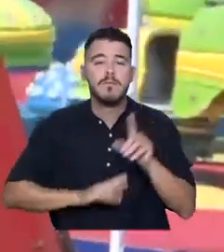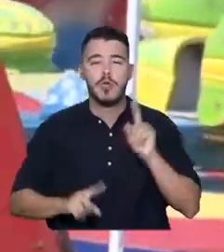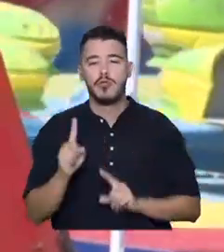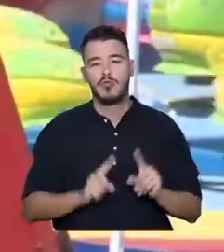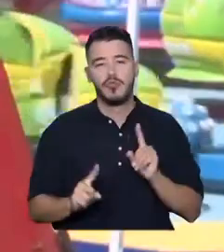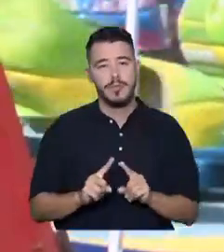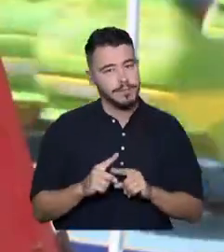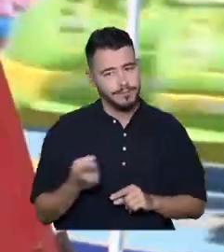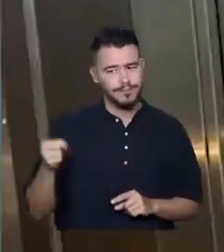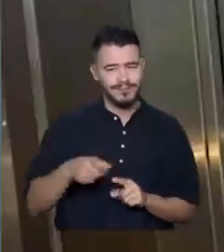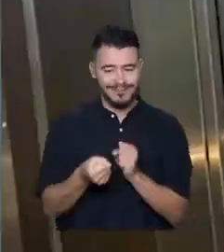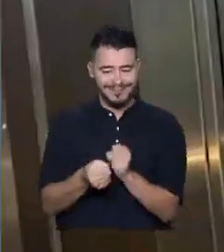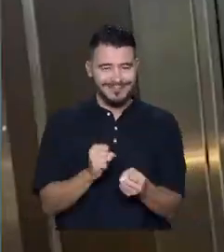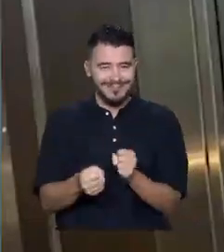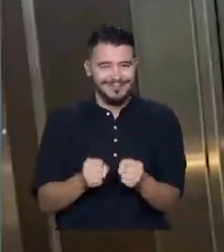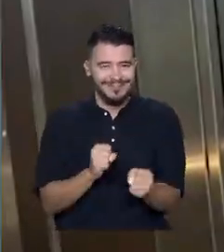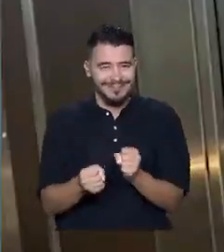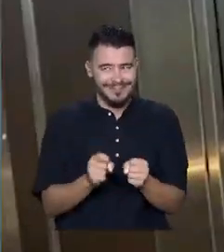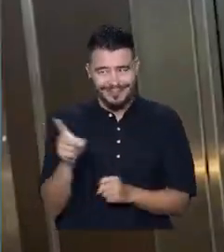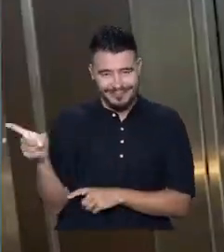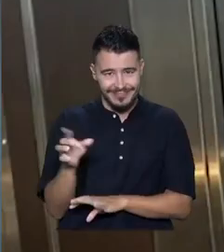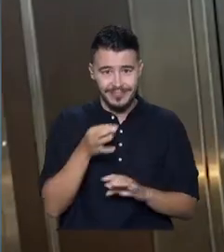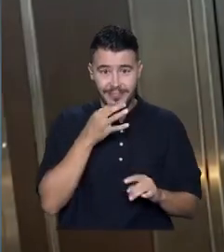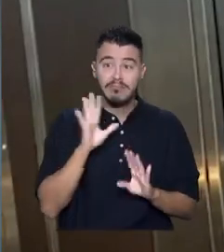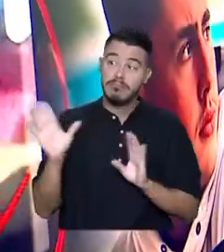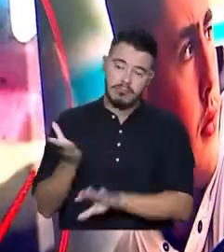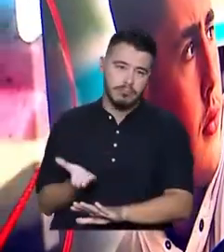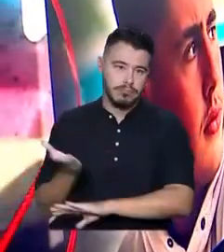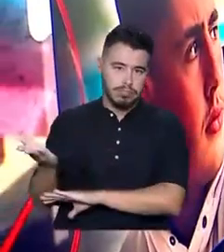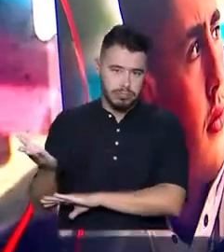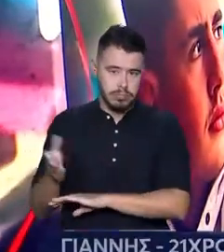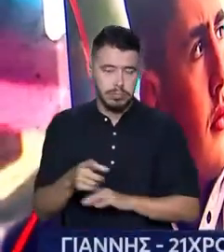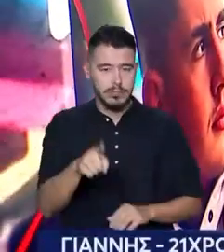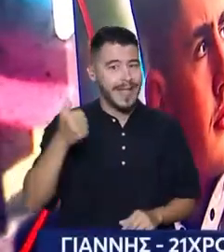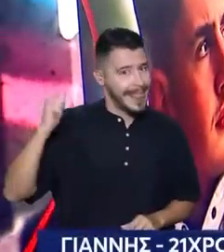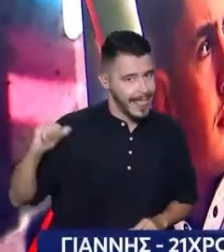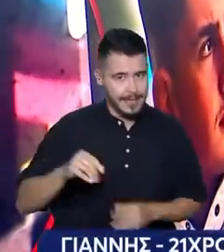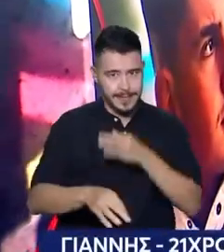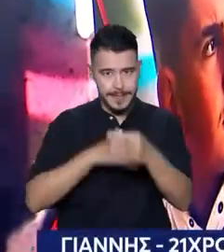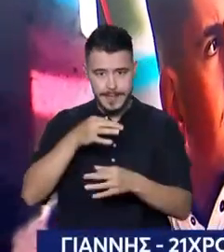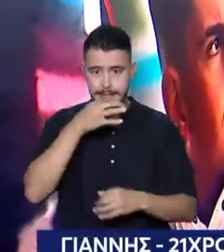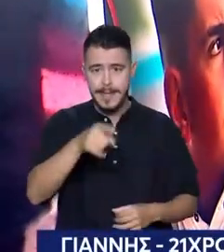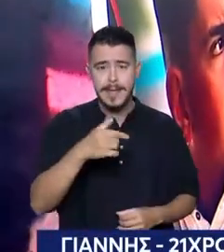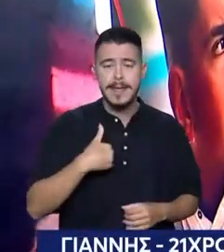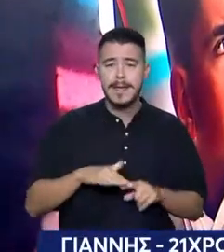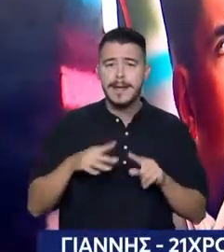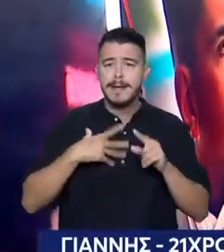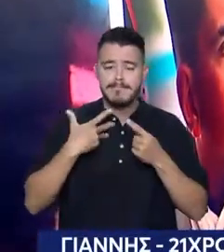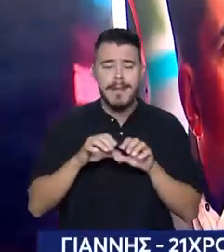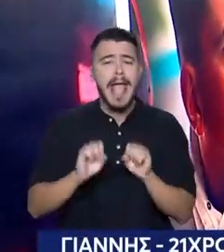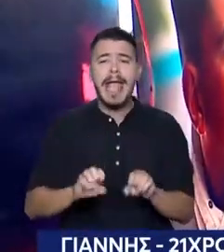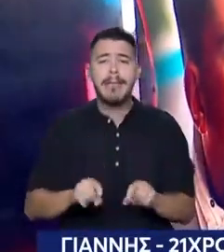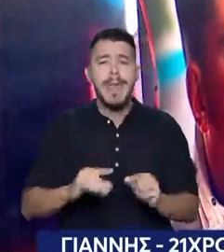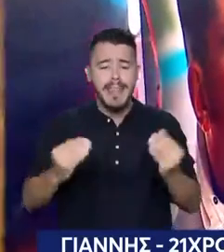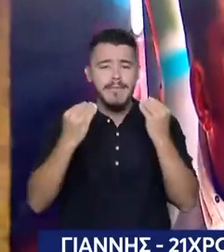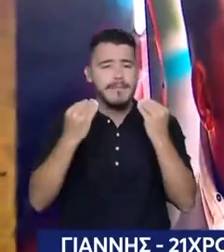και ο χειριστής του μοιραίου παιχνιδιού, που κατηγορείται για ανθρωποκτονία από αμέλεια. Γενικά δεν είχα κάποια εκπαίδευση, αλλά πάνω από αυτό το μηχάνημα 1,5